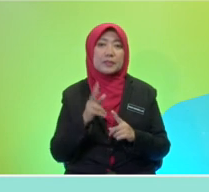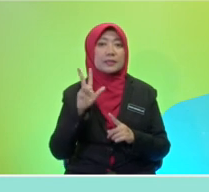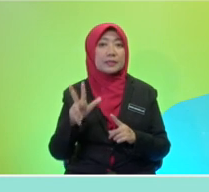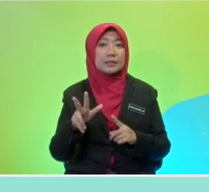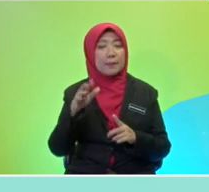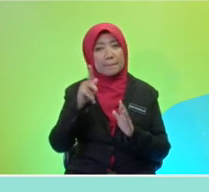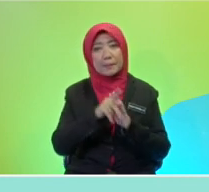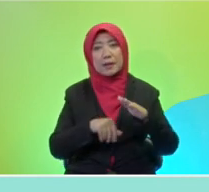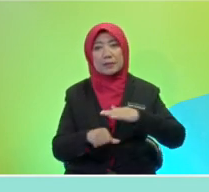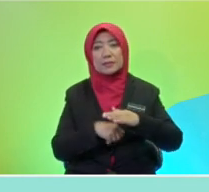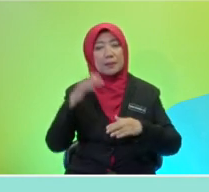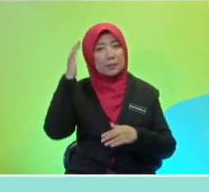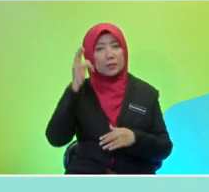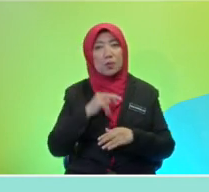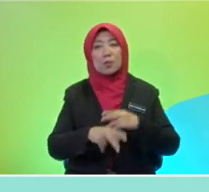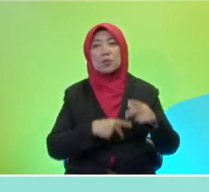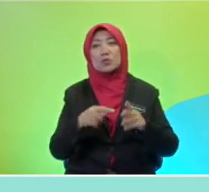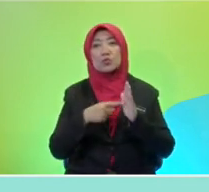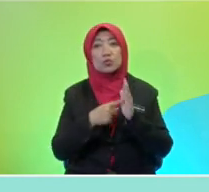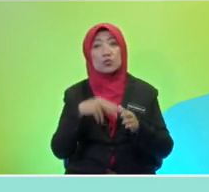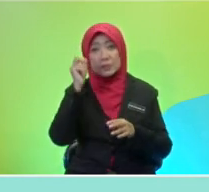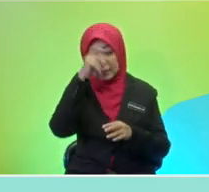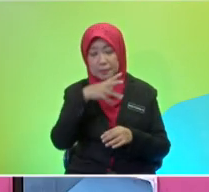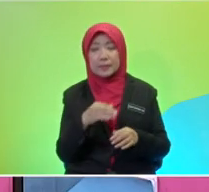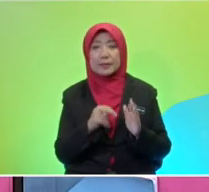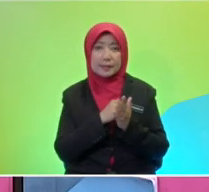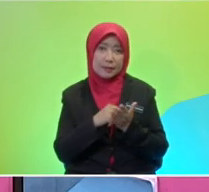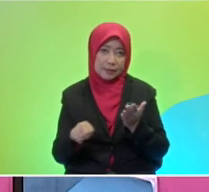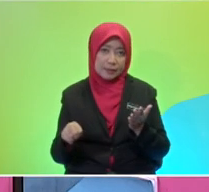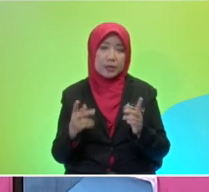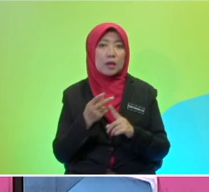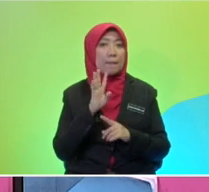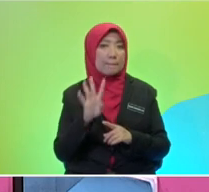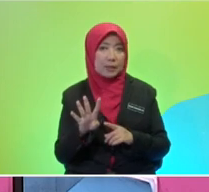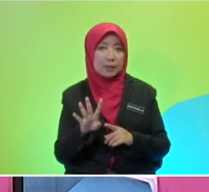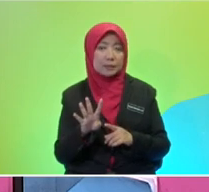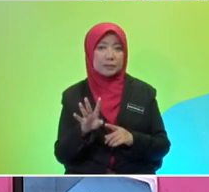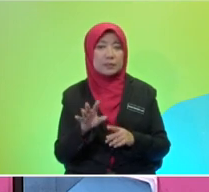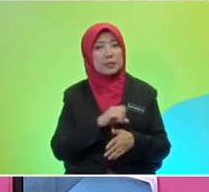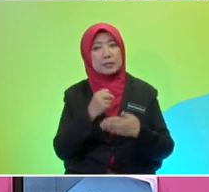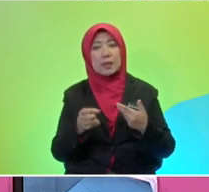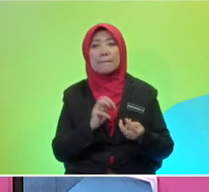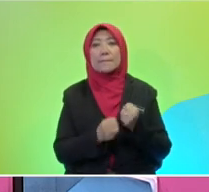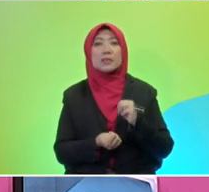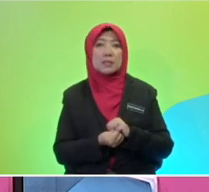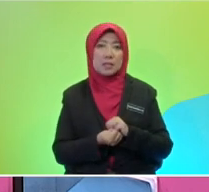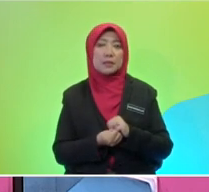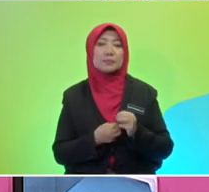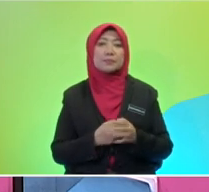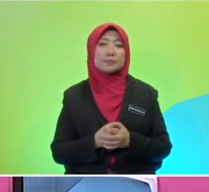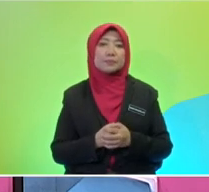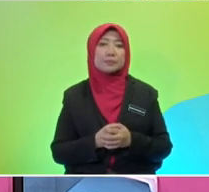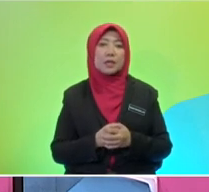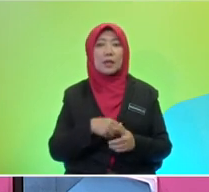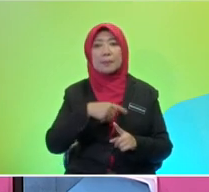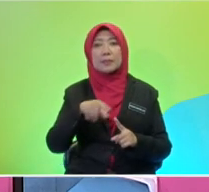pengetahuan menggunakan kamera prosa menunjukkan sikap dan nilai juga yang keempat menyelesaikan masalah apabila memulai yang keempat akan